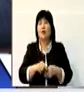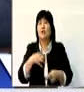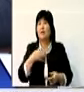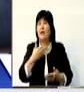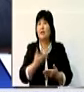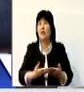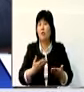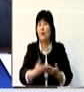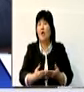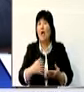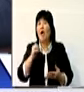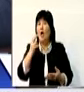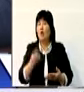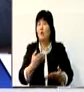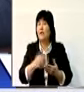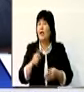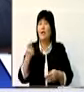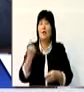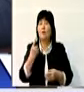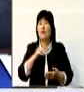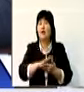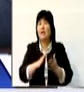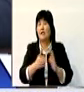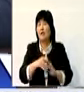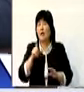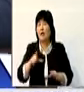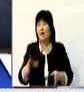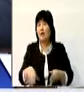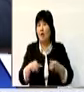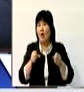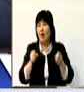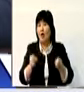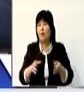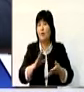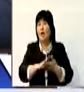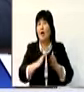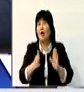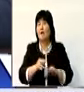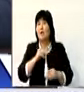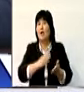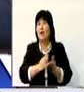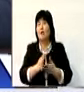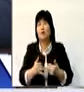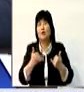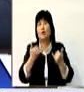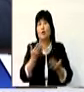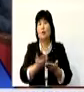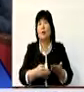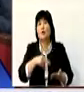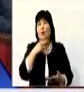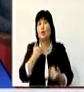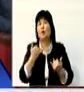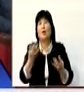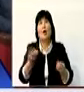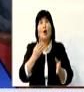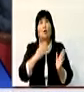мәселе, әлеуметтік мәселе, ең бірінші адамдардың қауіпсіздігі мен халыққа сапалы қызмет көрсету мәселесіне көңіл бөліну керек. Бұл